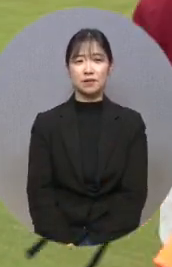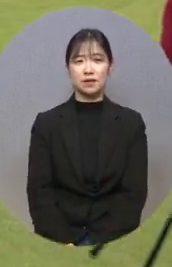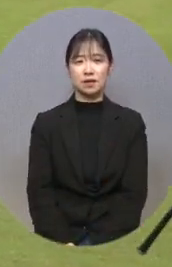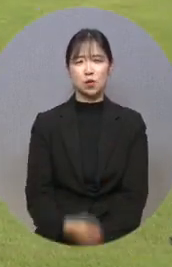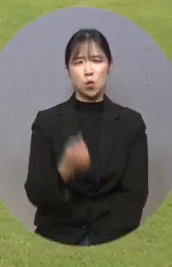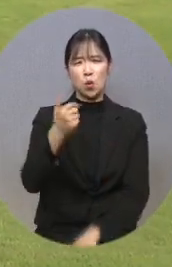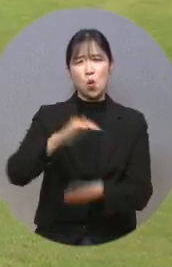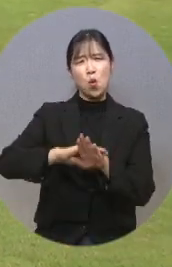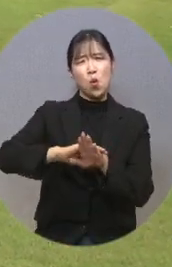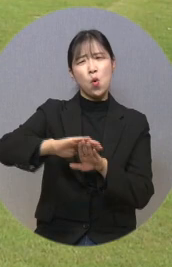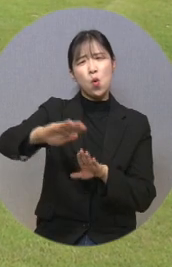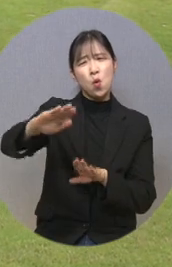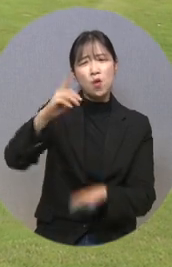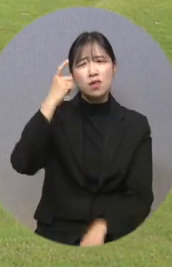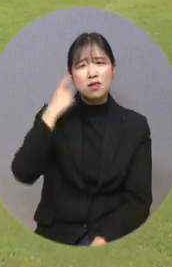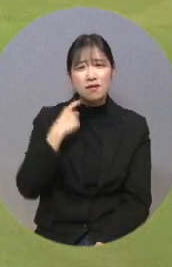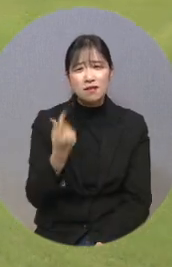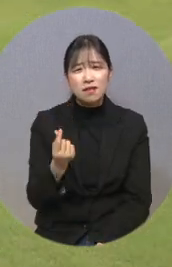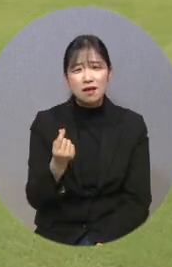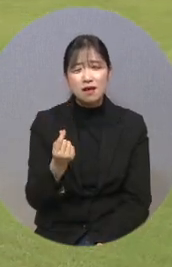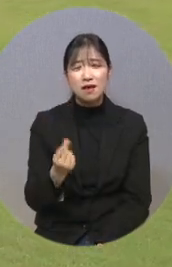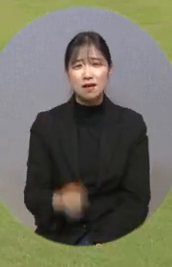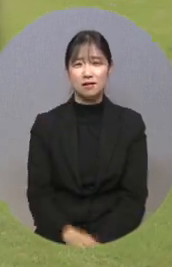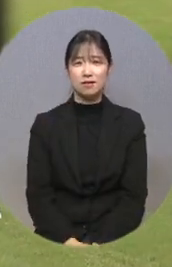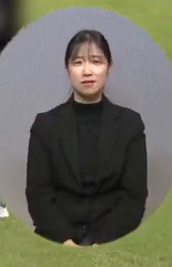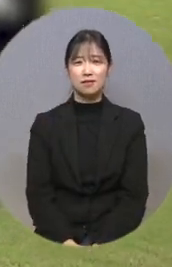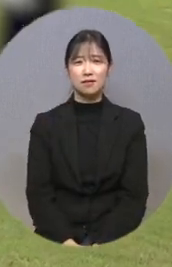오르막인데? 왼쪽.